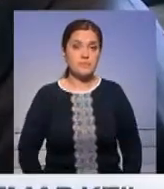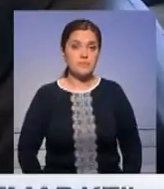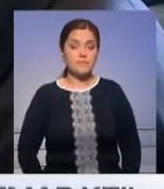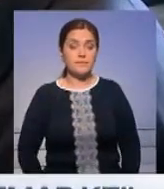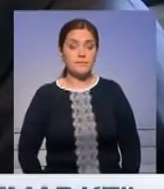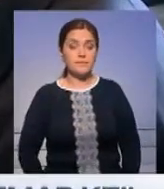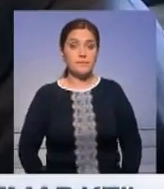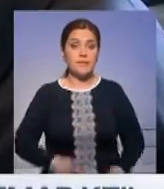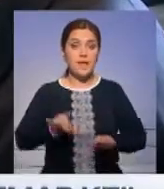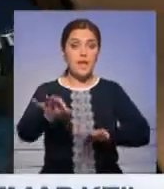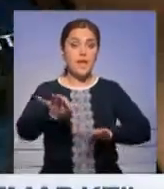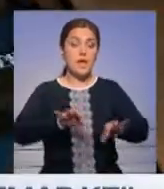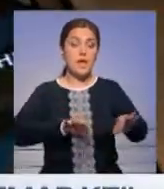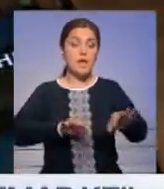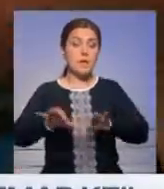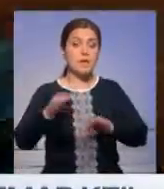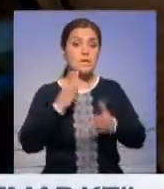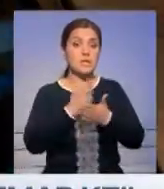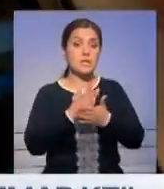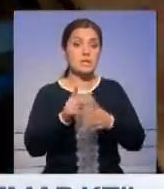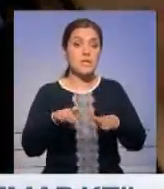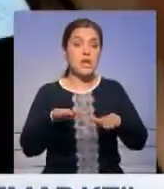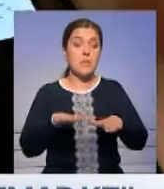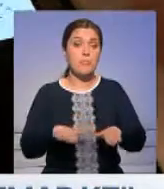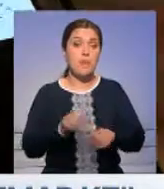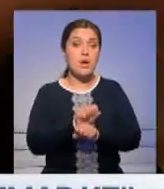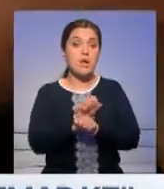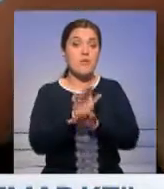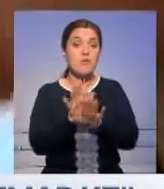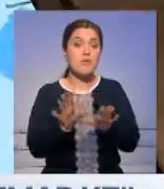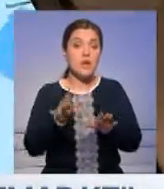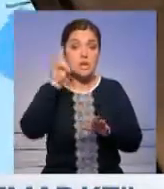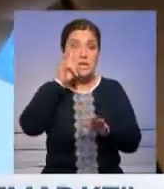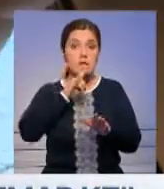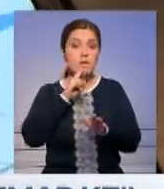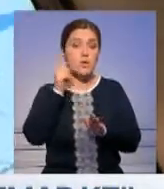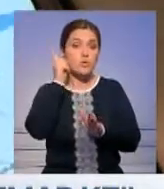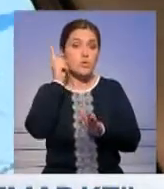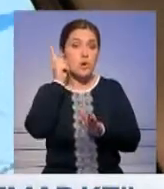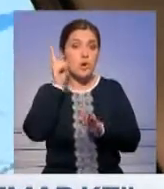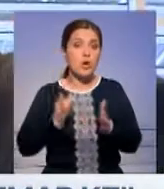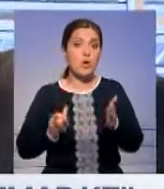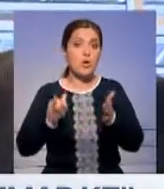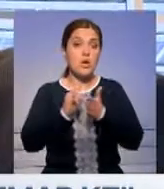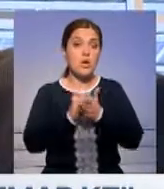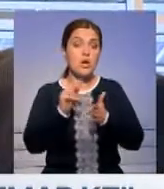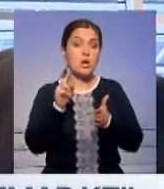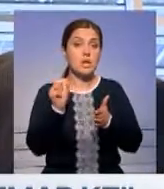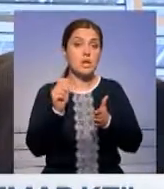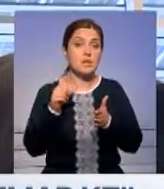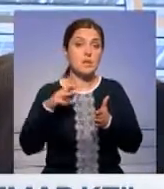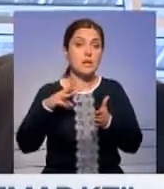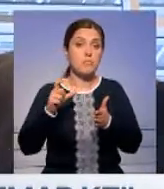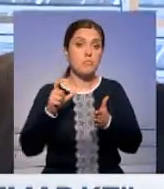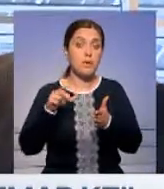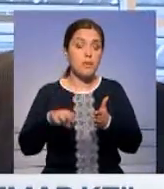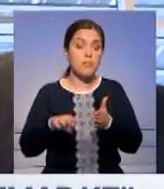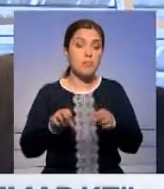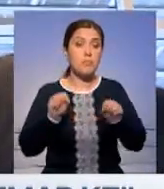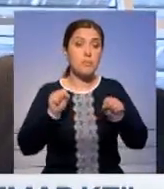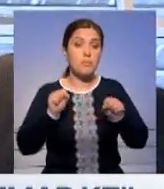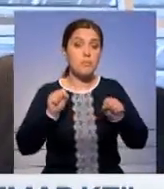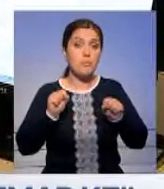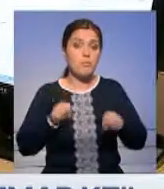Интерактивную карту сакральных мест Казахстана теперь можно скачать на свой смартфон. Приложение kazmap.kz пока доступно только для